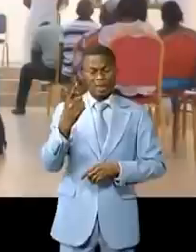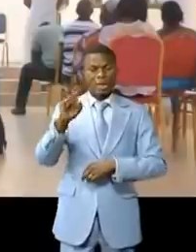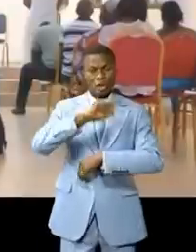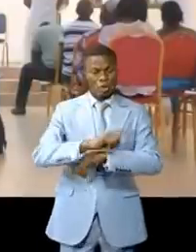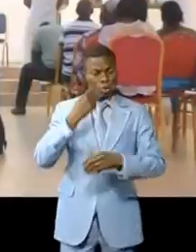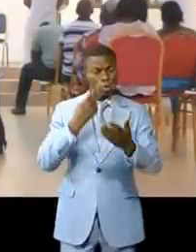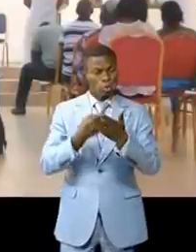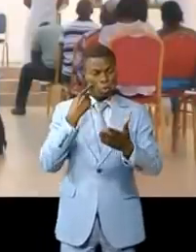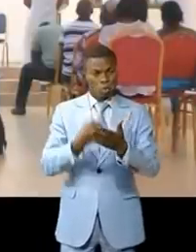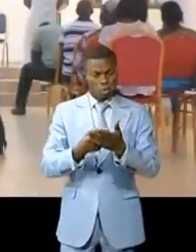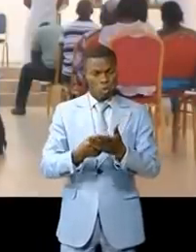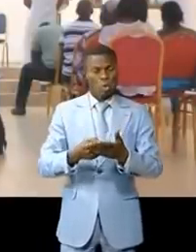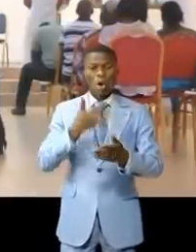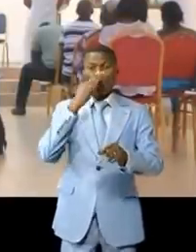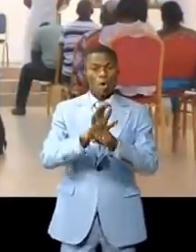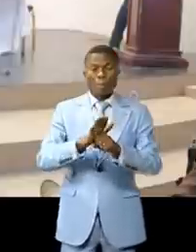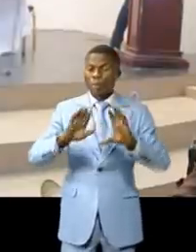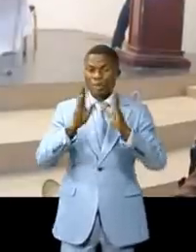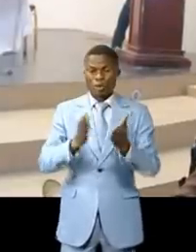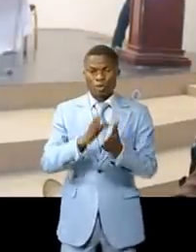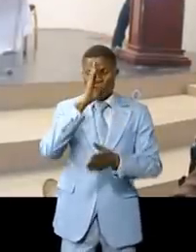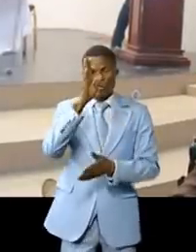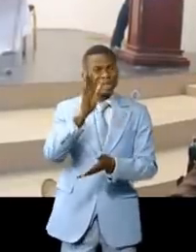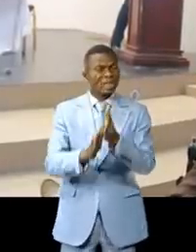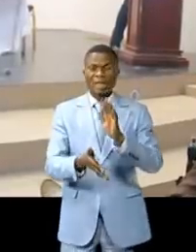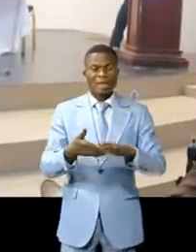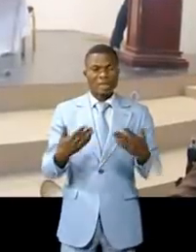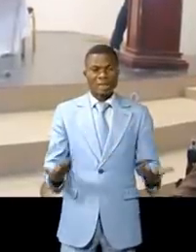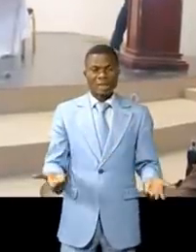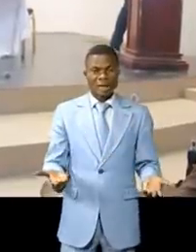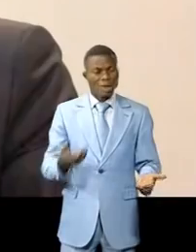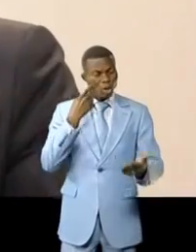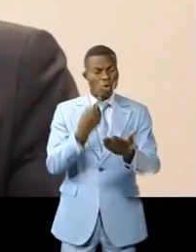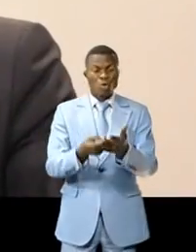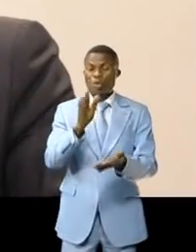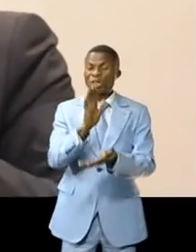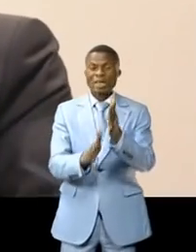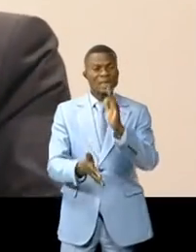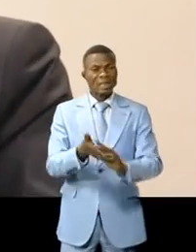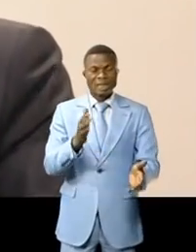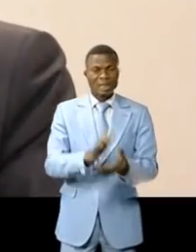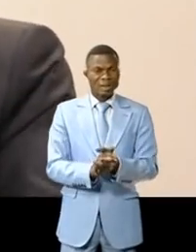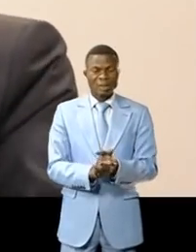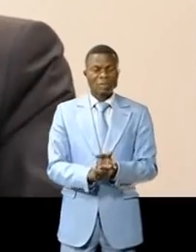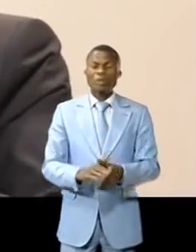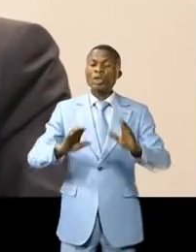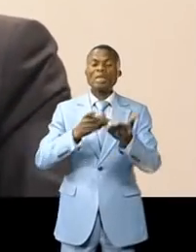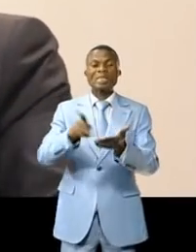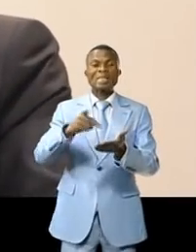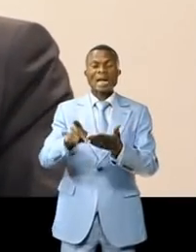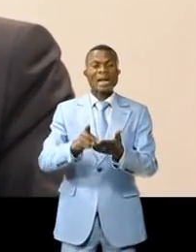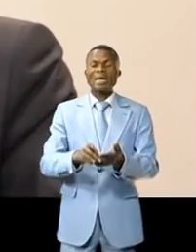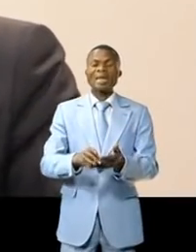les actions qui devaient être posées à court terme dans l'immédiat n'ont pas été. Nous constatons par ailleurs que les bases, notamment la